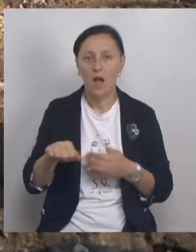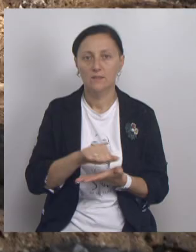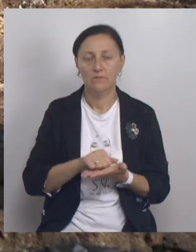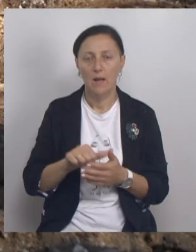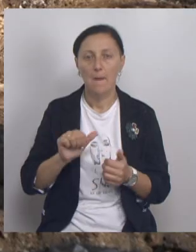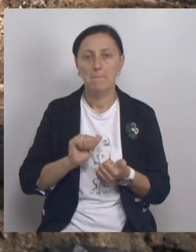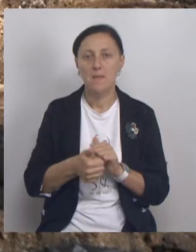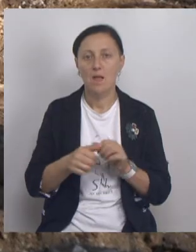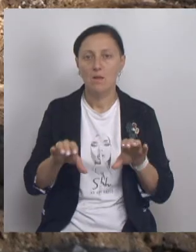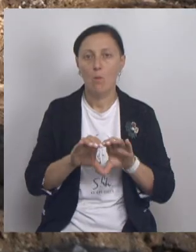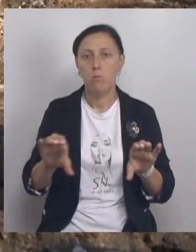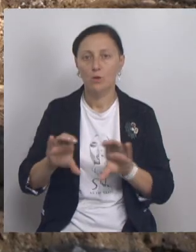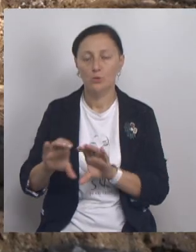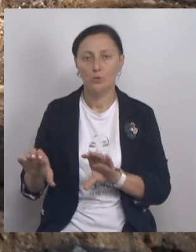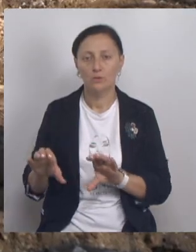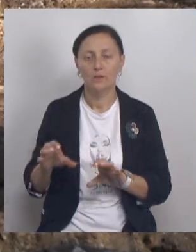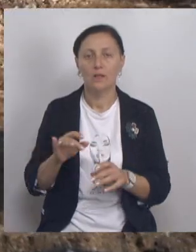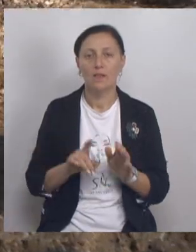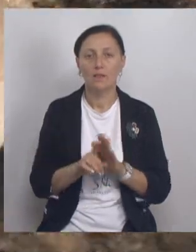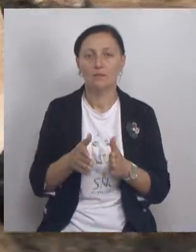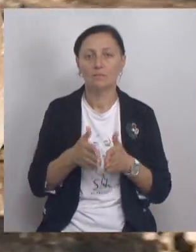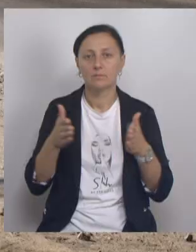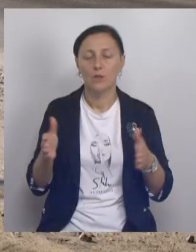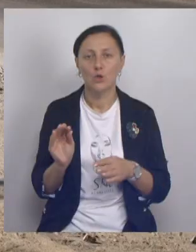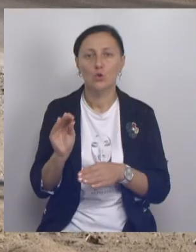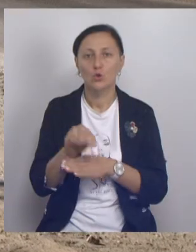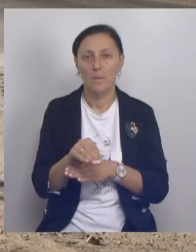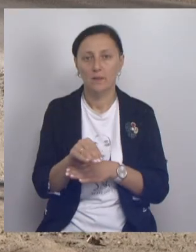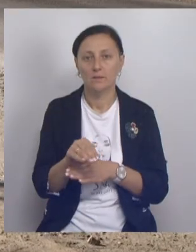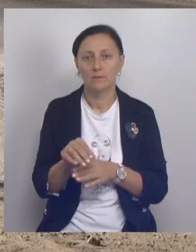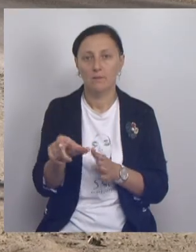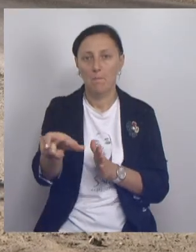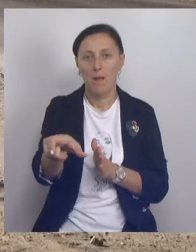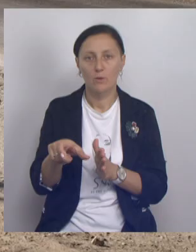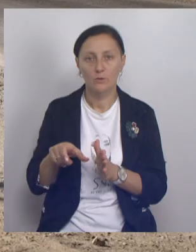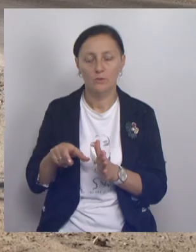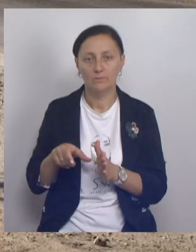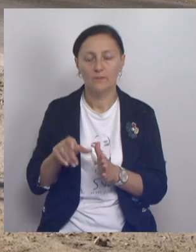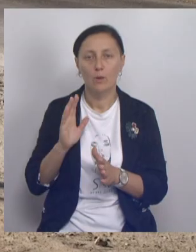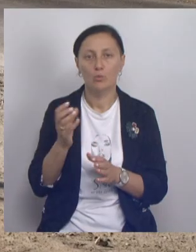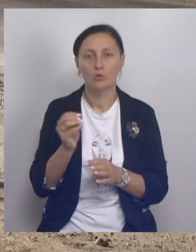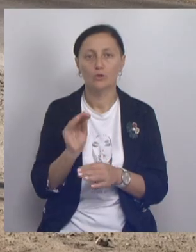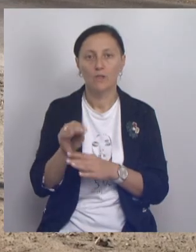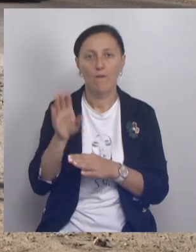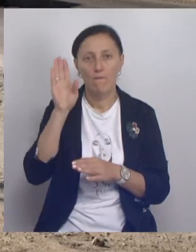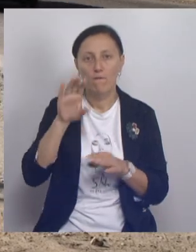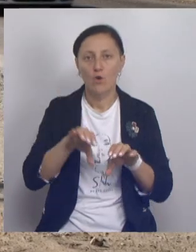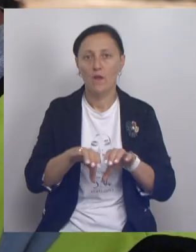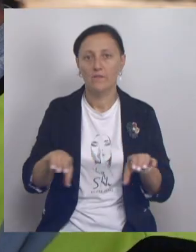бордюры, расширяют проезжую часть для обустройства дополнительной полосы движения. Параллельно оборудуют системы